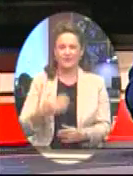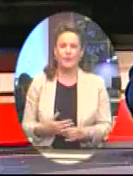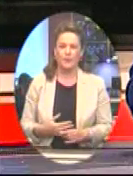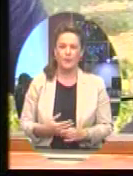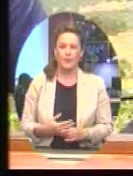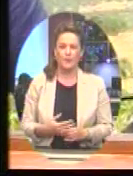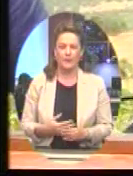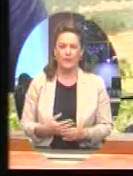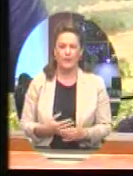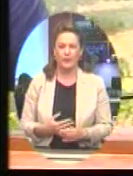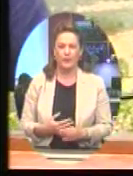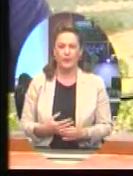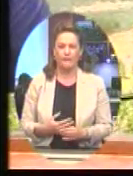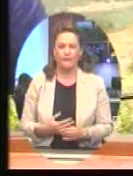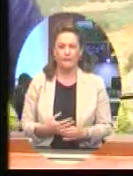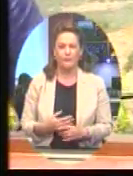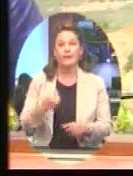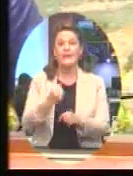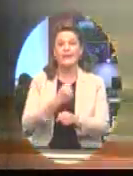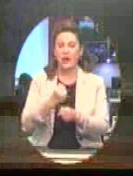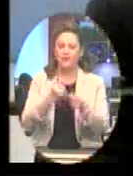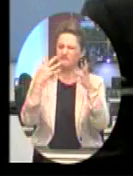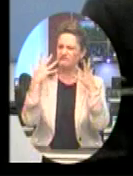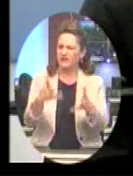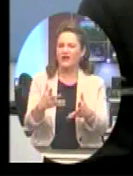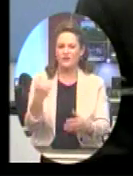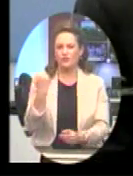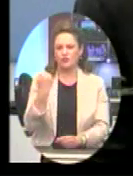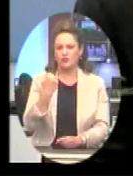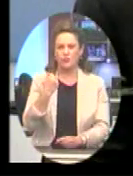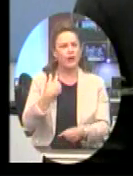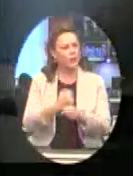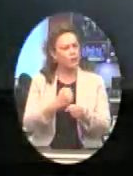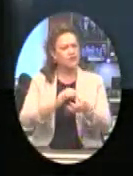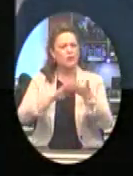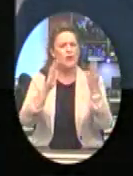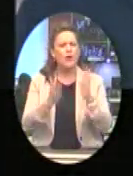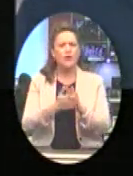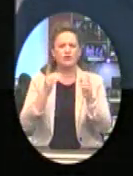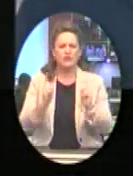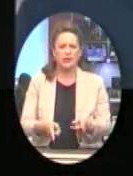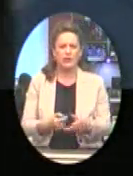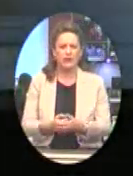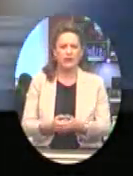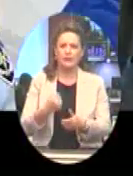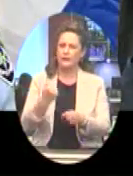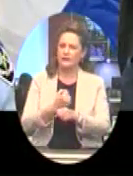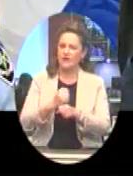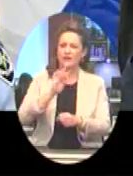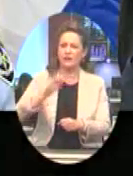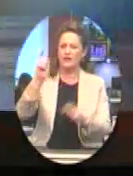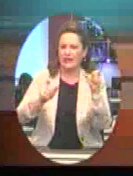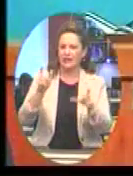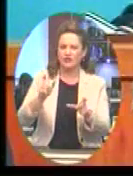האחרונות. לפעול בתקיפות רבה מאוד. אנחנו מפעילים את כל הכוחות הדרושים. אנחנו נפעל נגד האנשים.